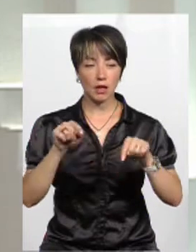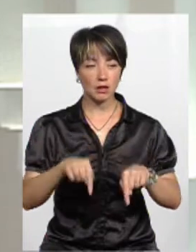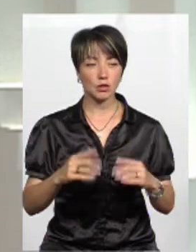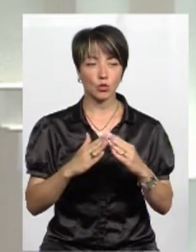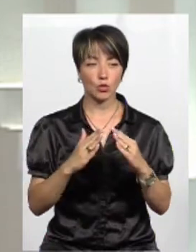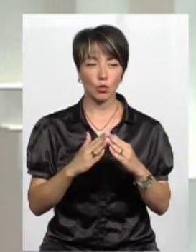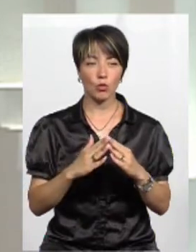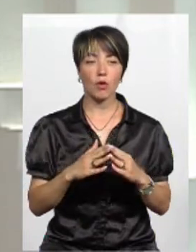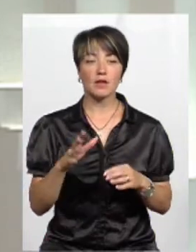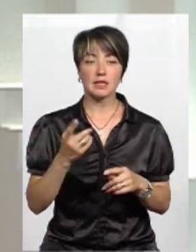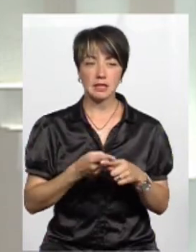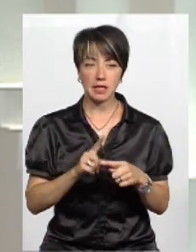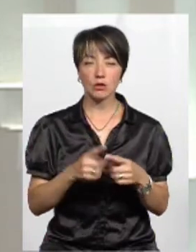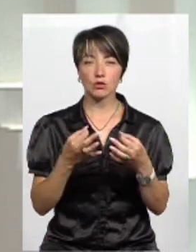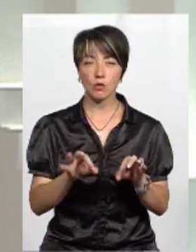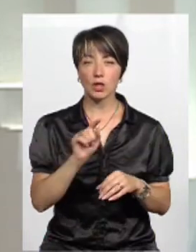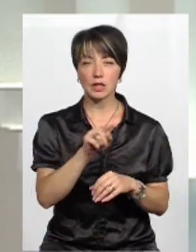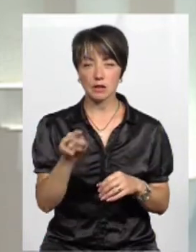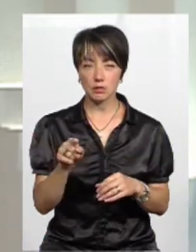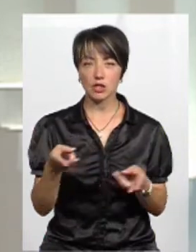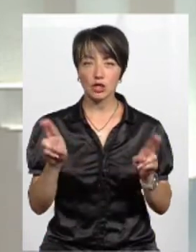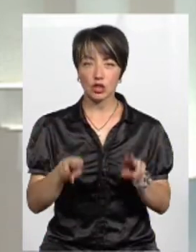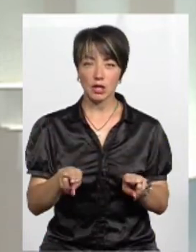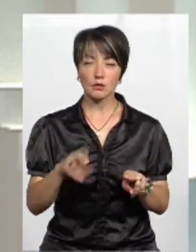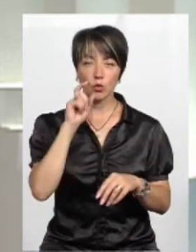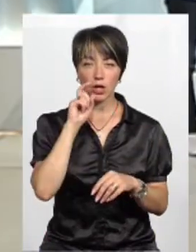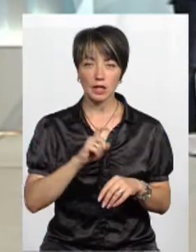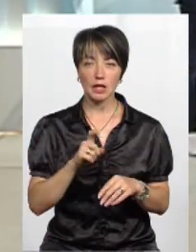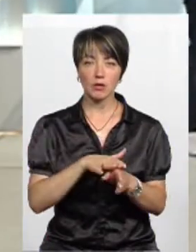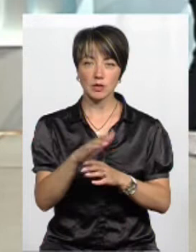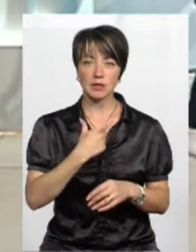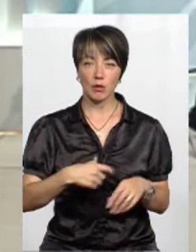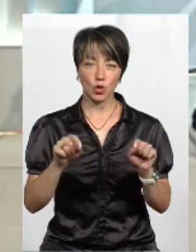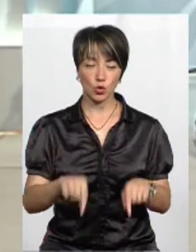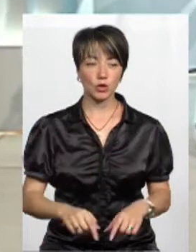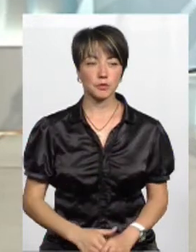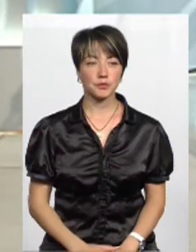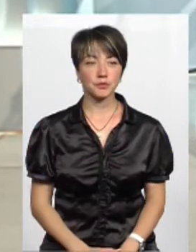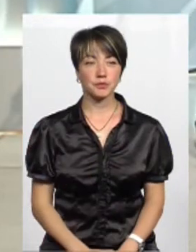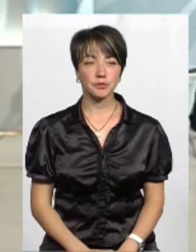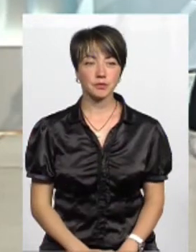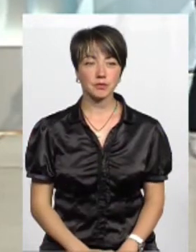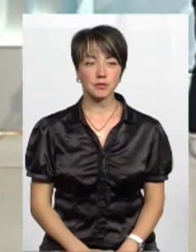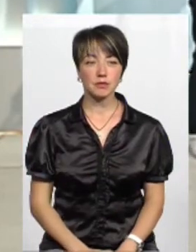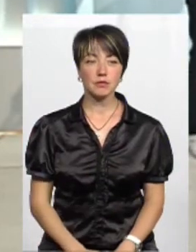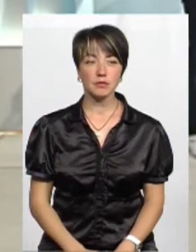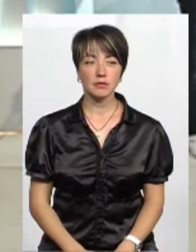поверталися додому. Тому що це дозволить їм залишатися в Україні і реалізовувати себе тут. Дякую вам.